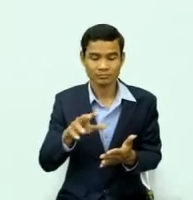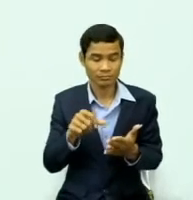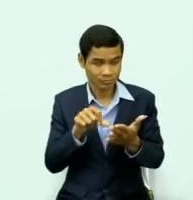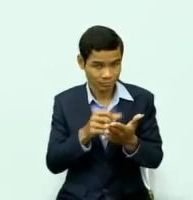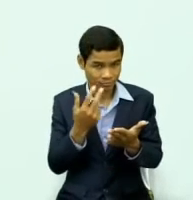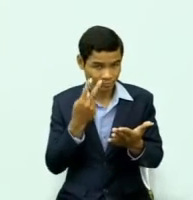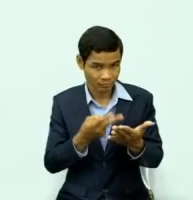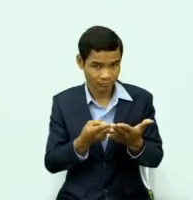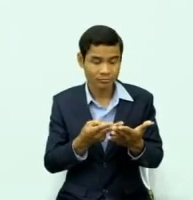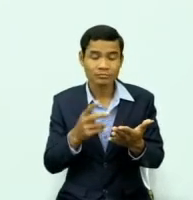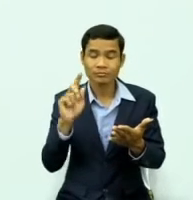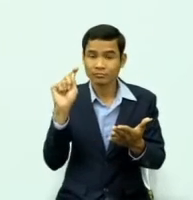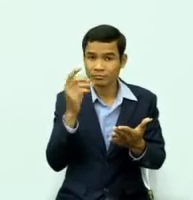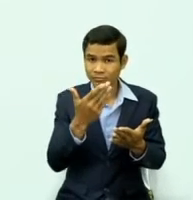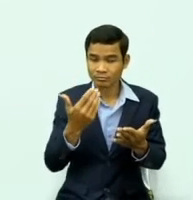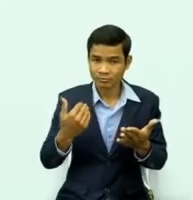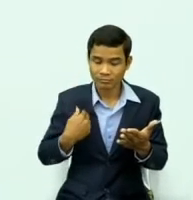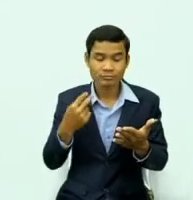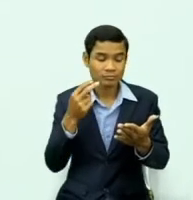tình ọc này